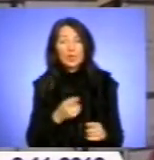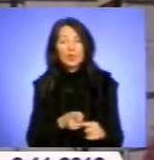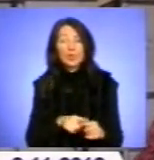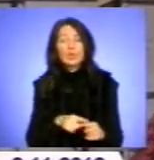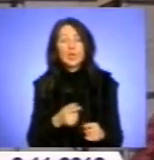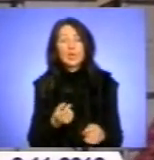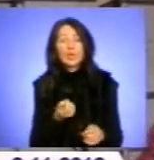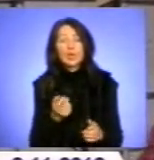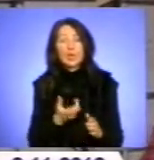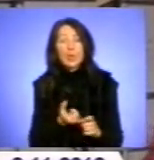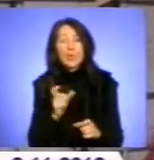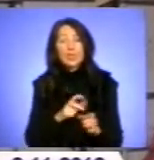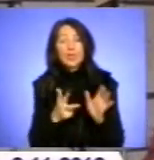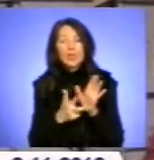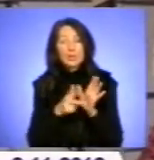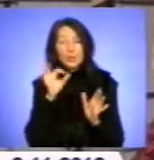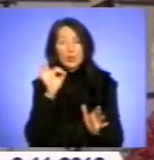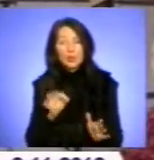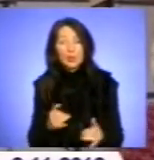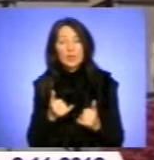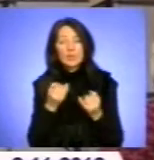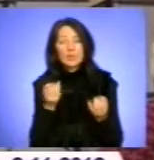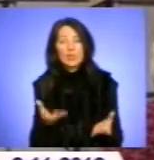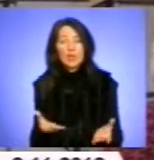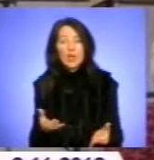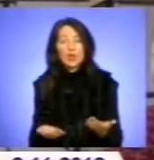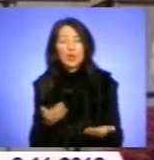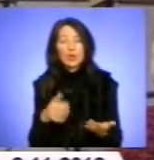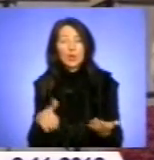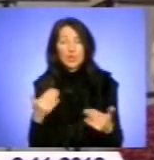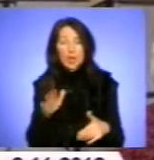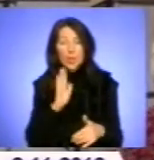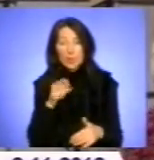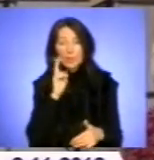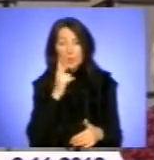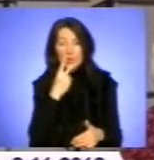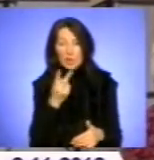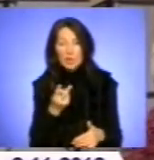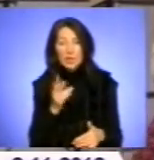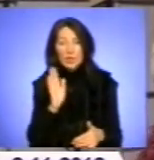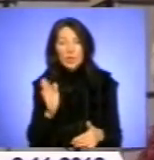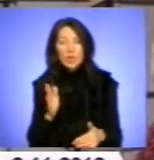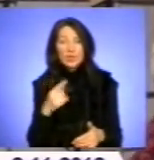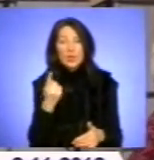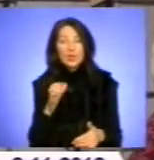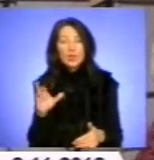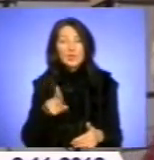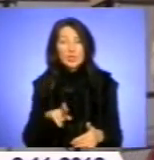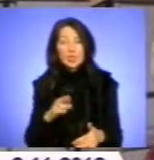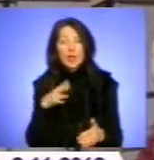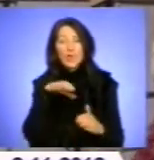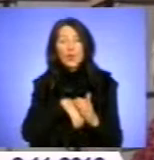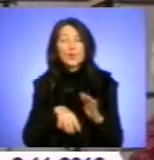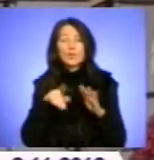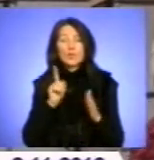більше 8%. Ну і, звичайно, якщо вже будемо заглядати вперед, з 1 січня входить в